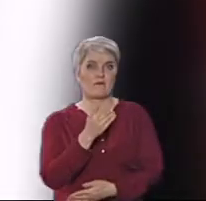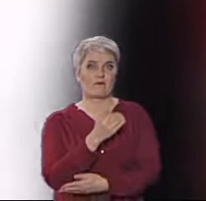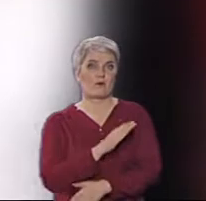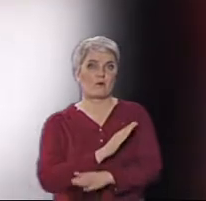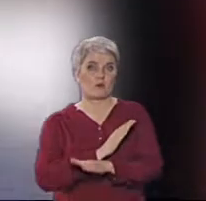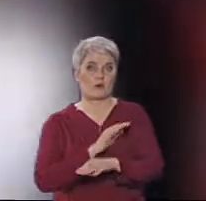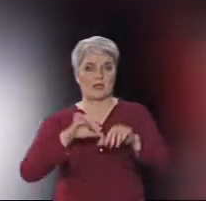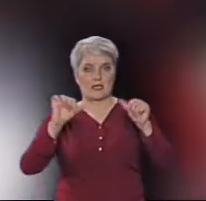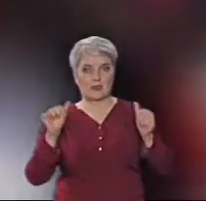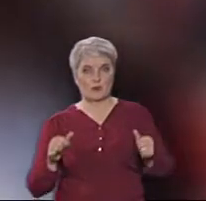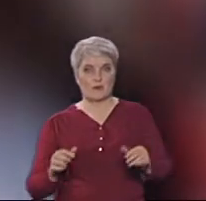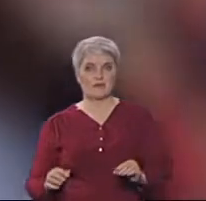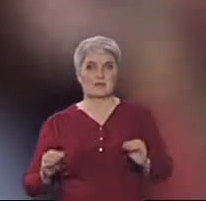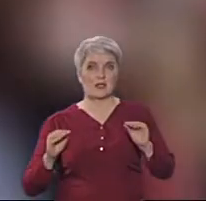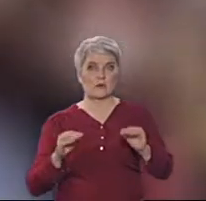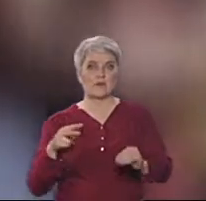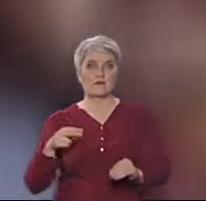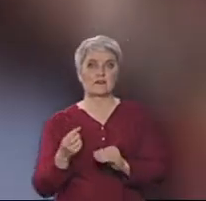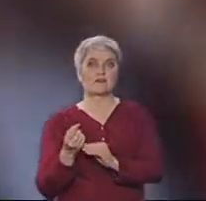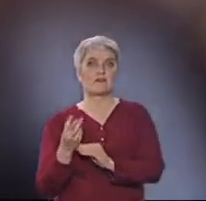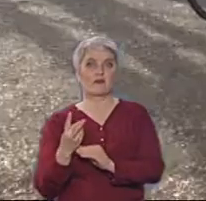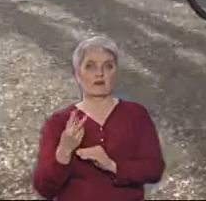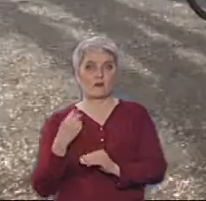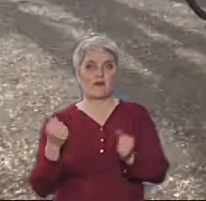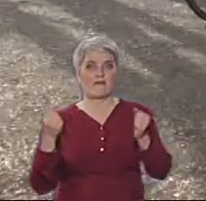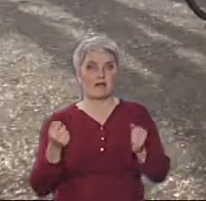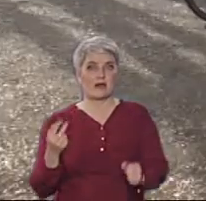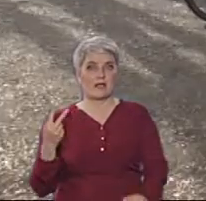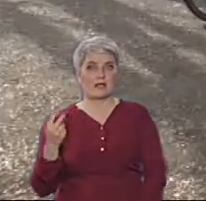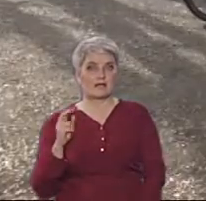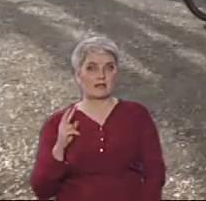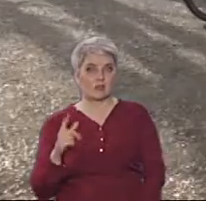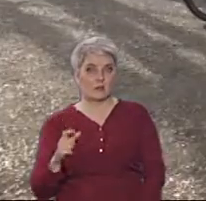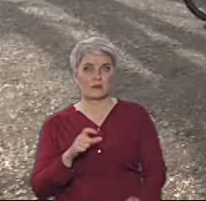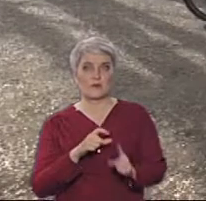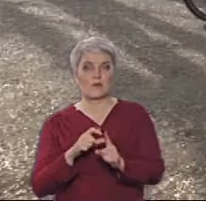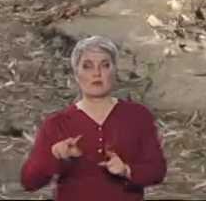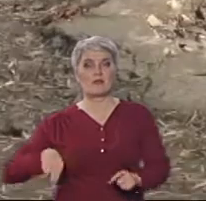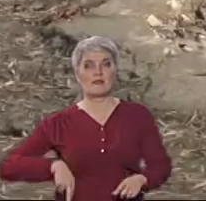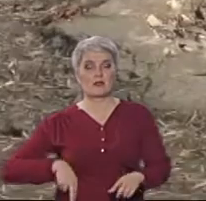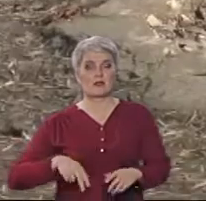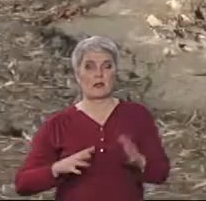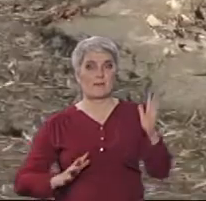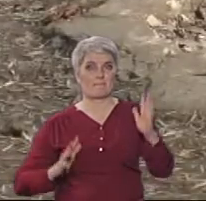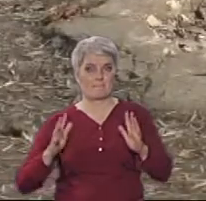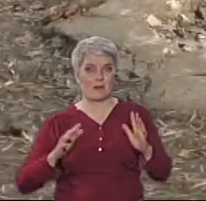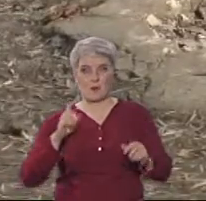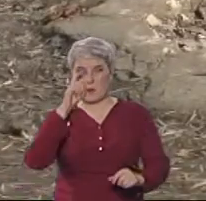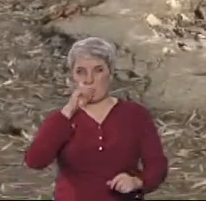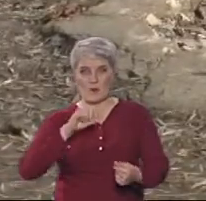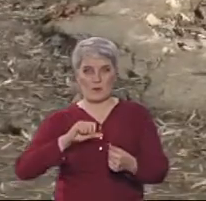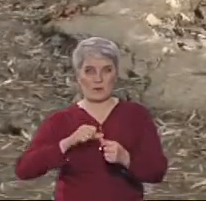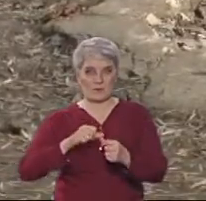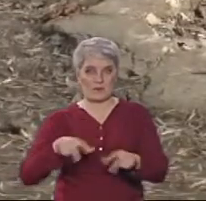Скульптуру, яка впала на неї, встановили у 2012-му. Її вага 200 кілограмів. За словами директора парку, скульптуру погано закріпили,